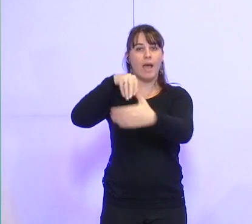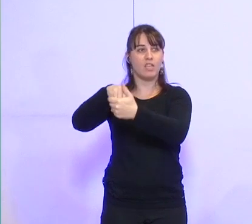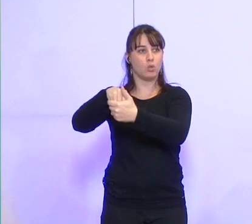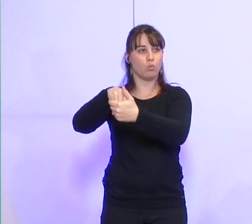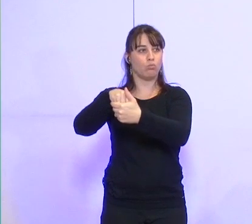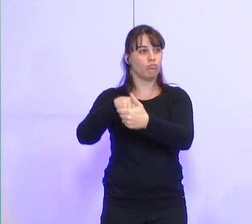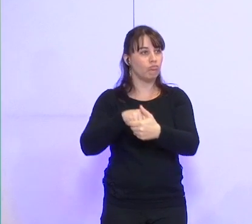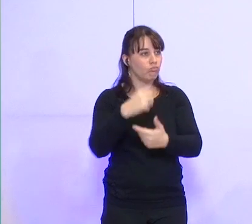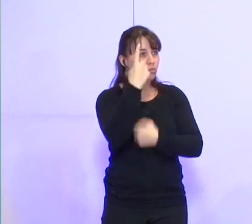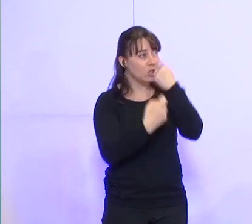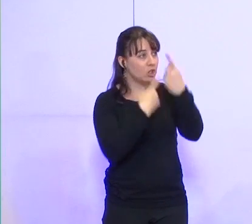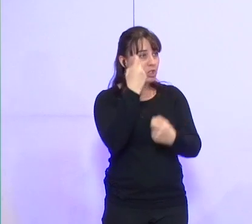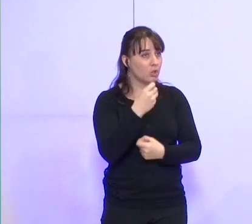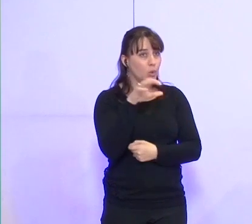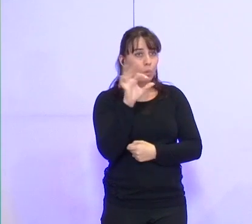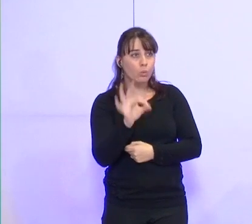Y a-t-il des questions?